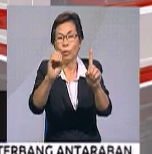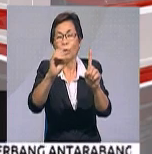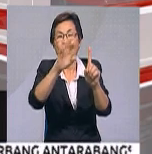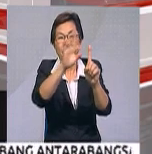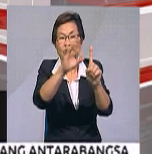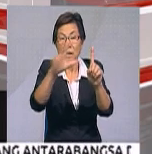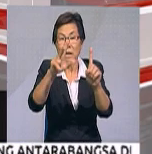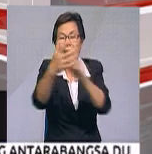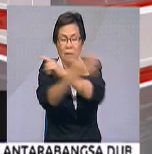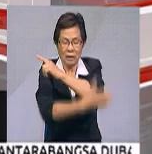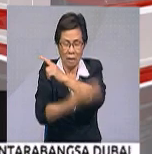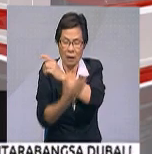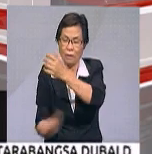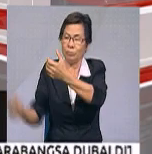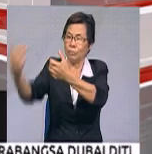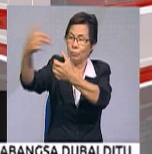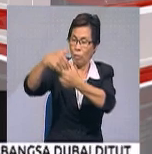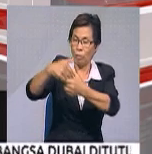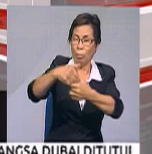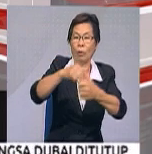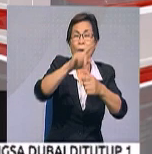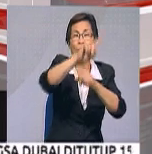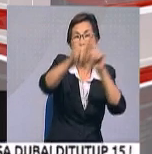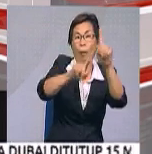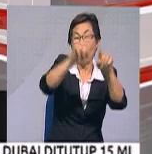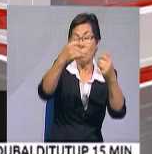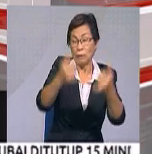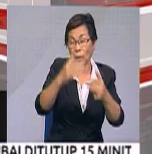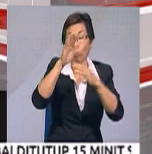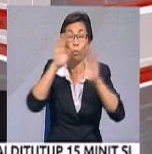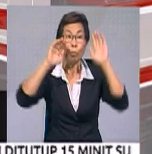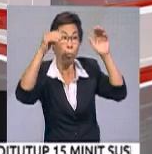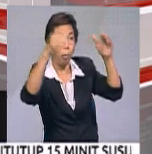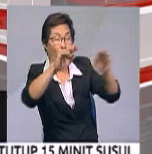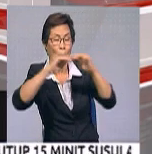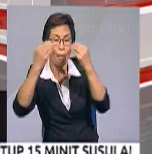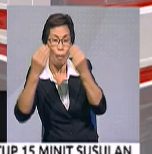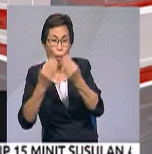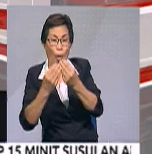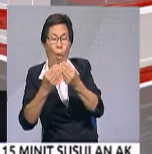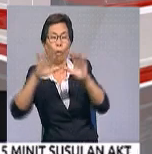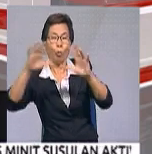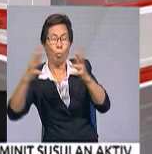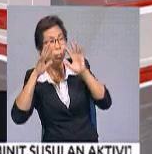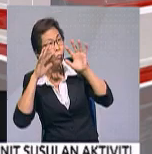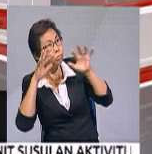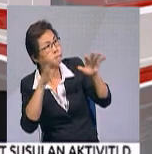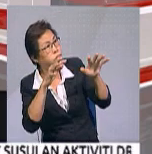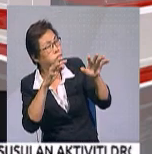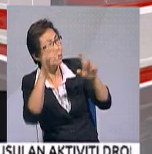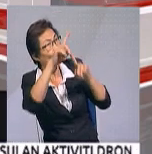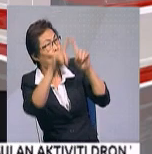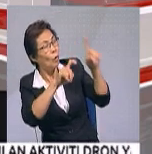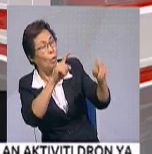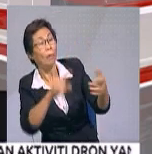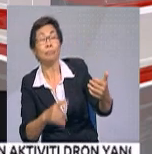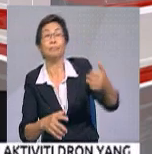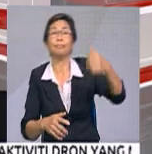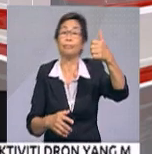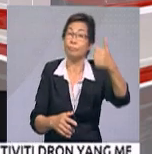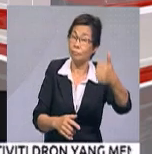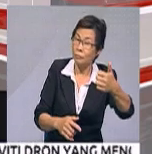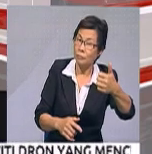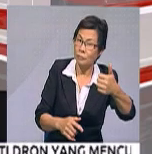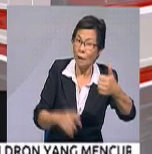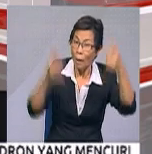193 negara. Beberapa persoalan kini menarik perhatian masyarakat global. Ya, antaranya,